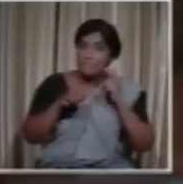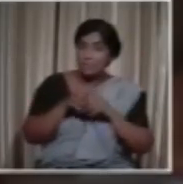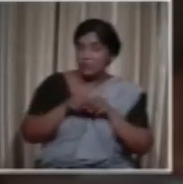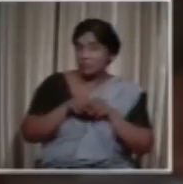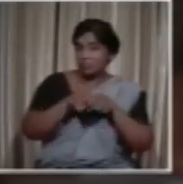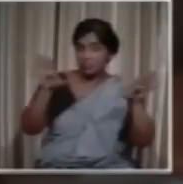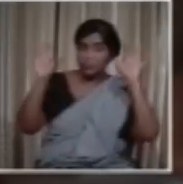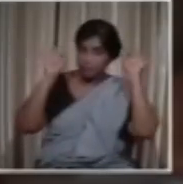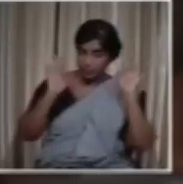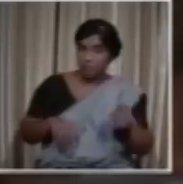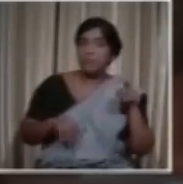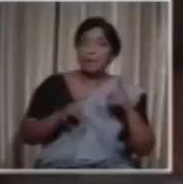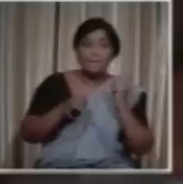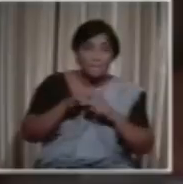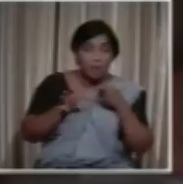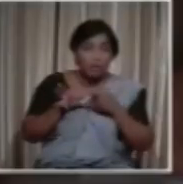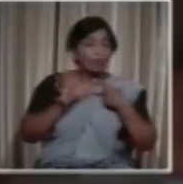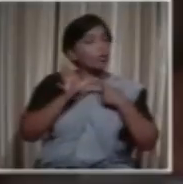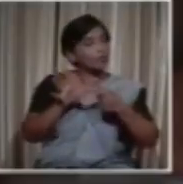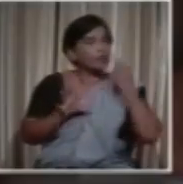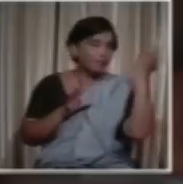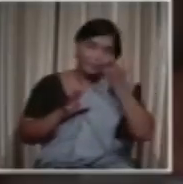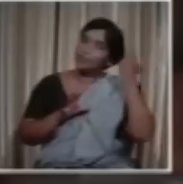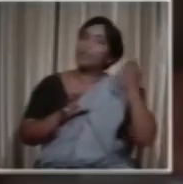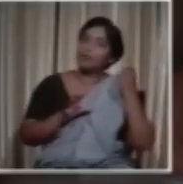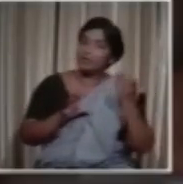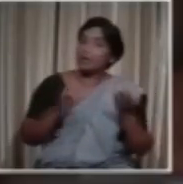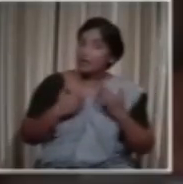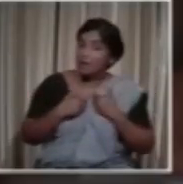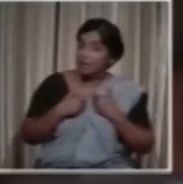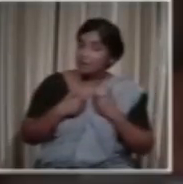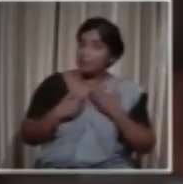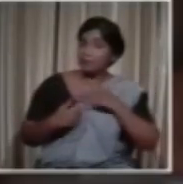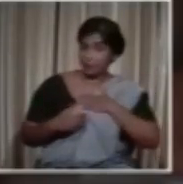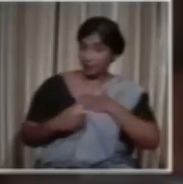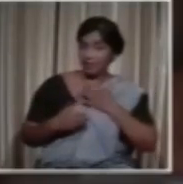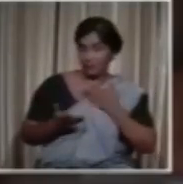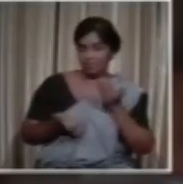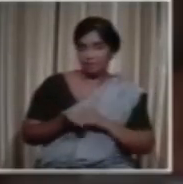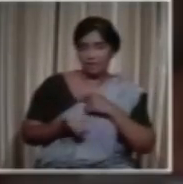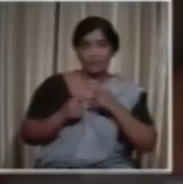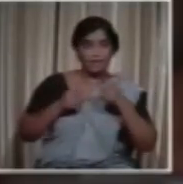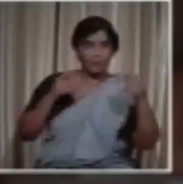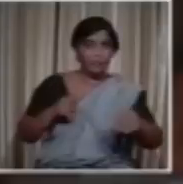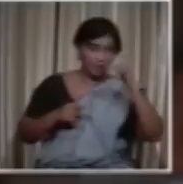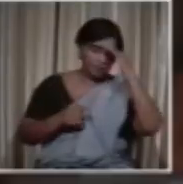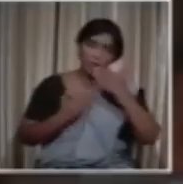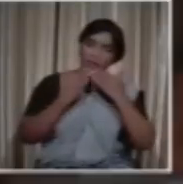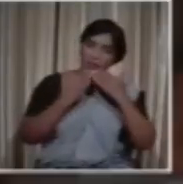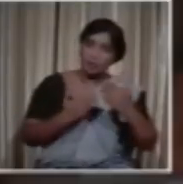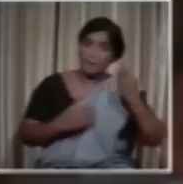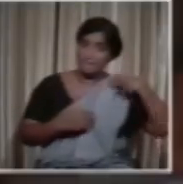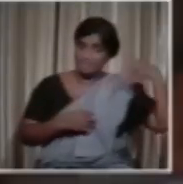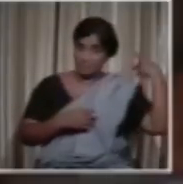නැතුව ප්‍රශ්නට උත්තර හොයන්න අපේ මිනිස් මම නැවත වතාවක් විපක්ෂ නායකතුමාට ස්තුතිවන්ත වෙනවා පෙරේදා